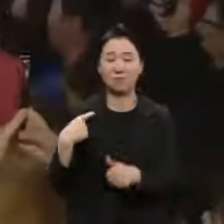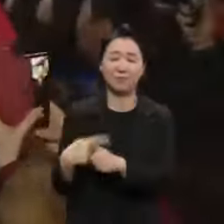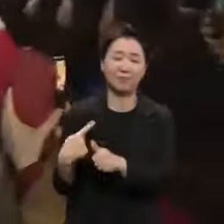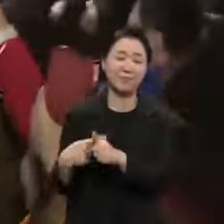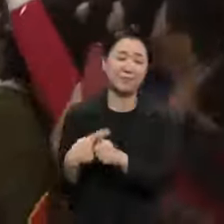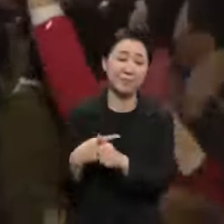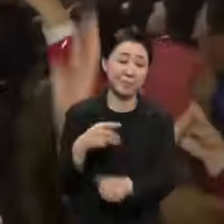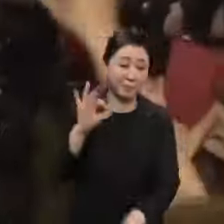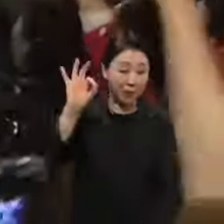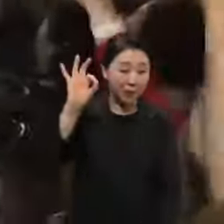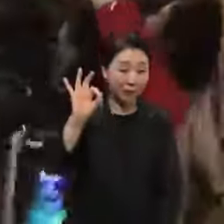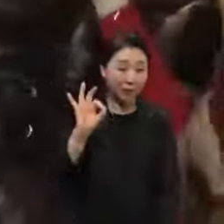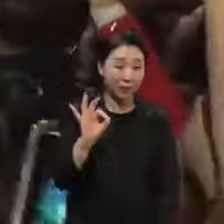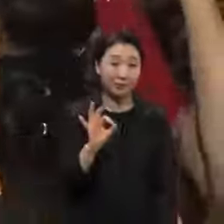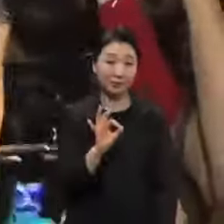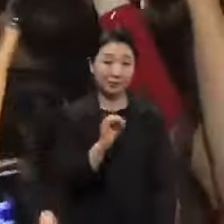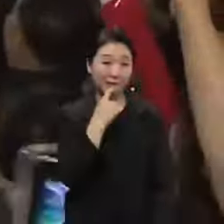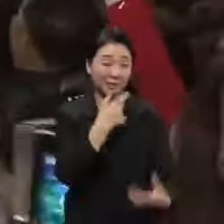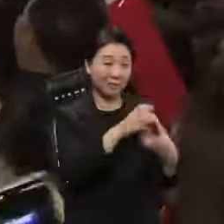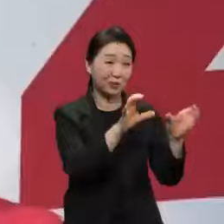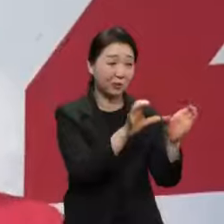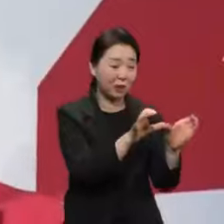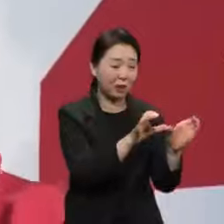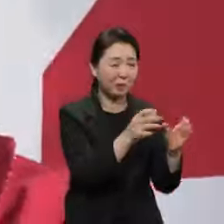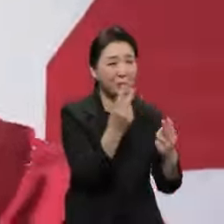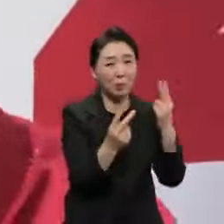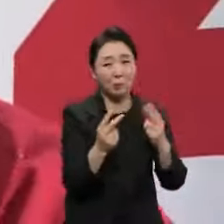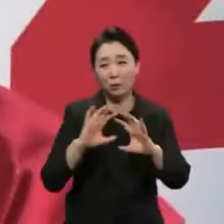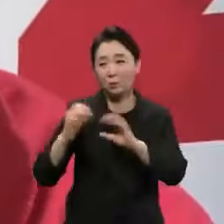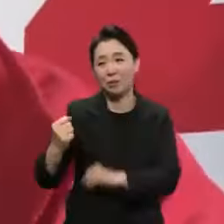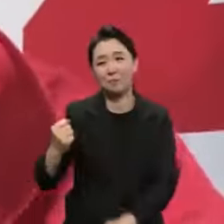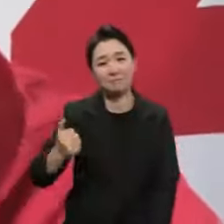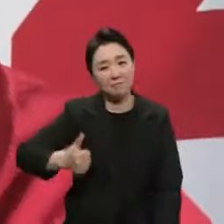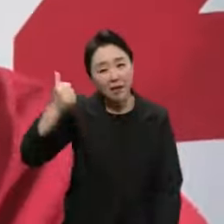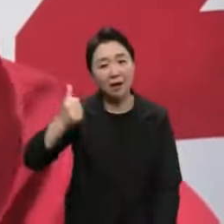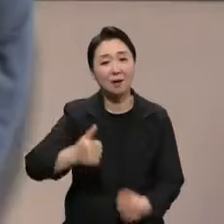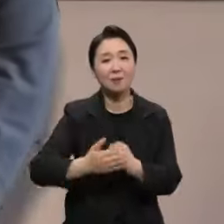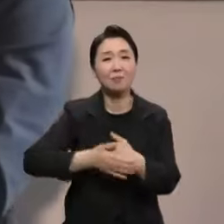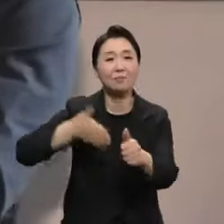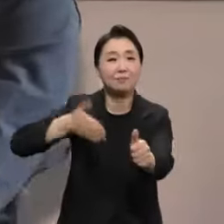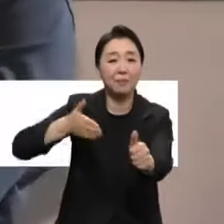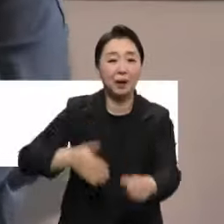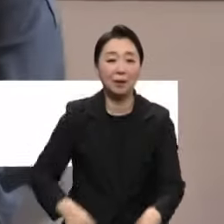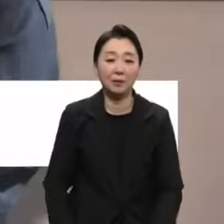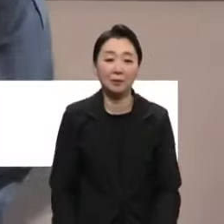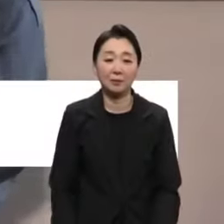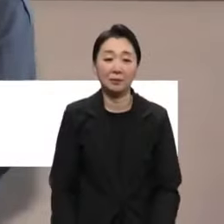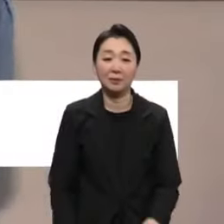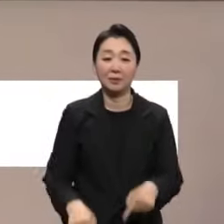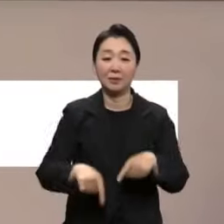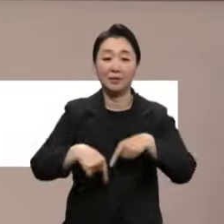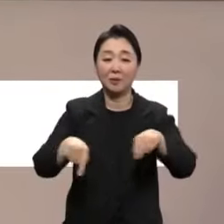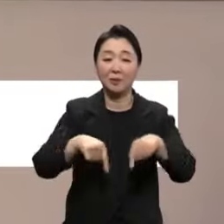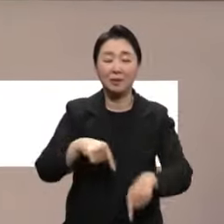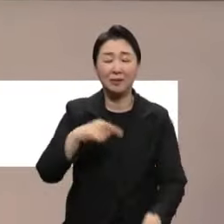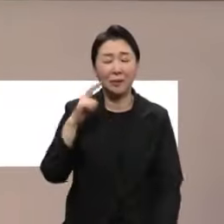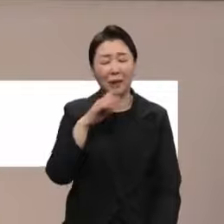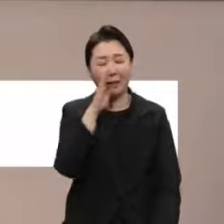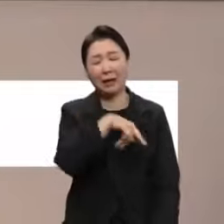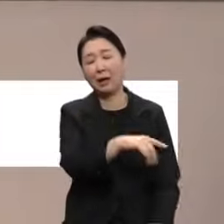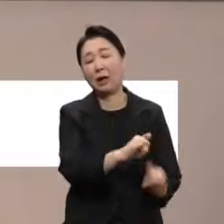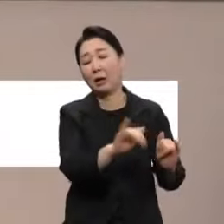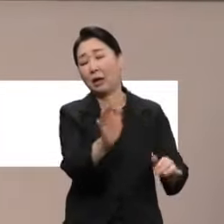인정하지만 여당이 야당보다는 낫다며 한 표를 호소합니다. 정치 진짜 어차피 후진 사람들이 하는 거니까 난 관심